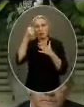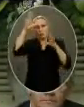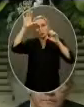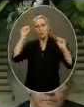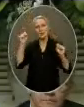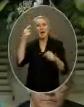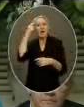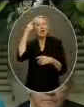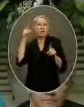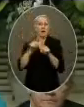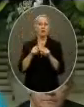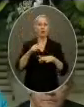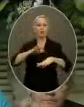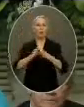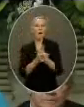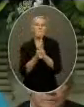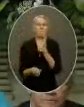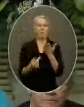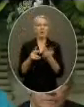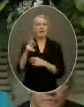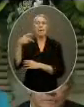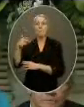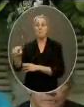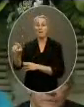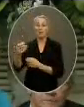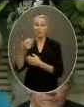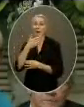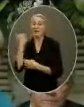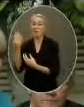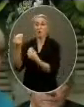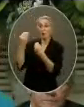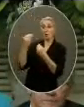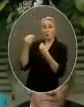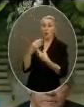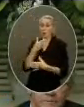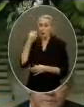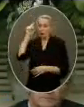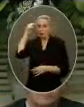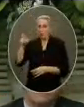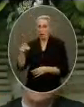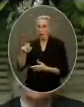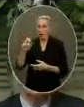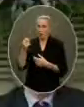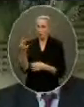M. le Président, je pense qu'en matière de pauvreté, le PQ n pas de leçons à donner au gouvernement.